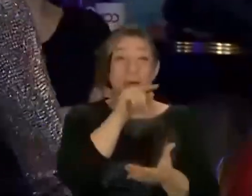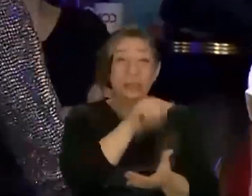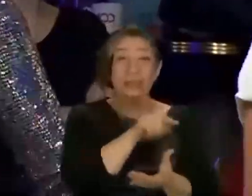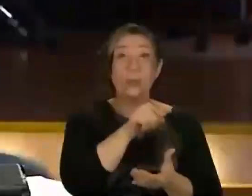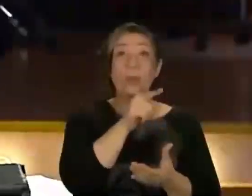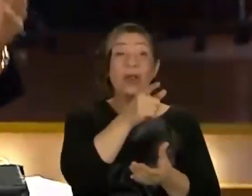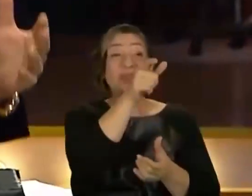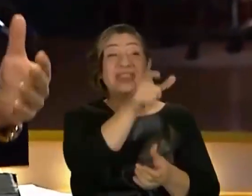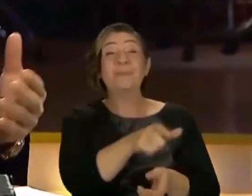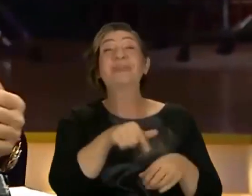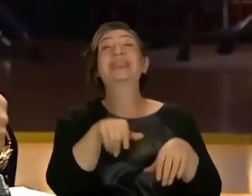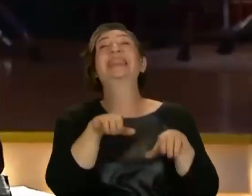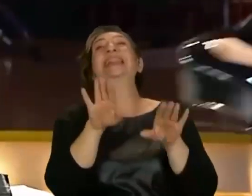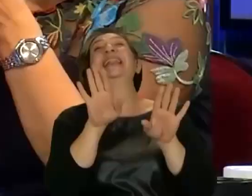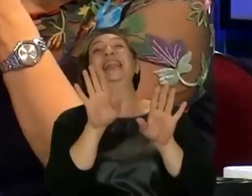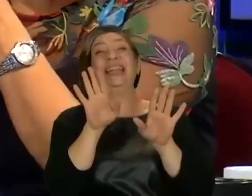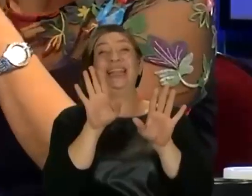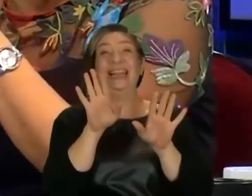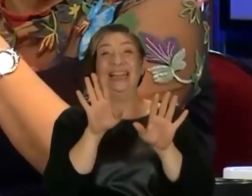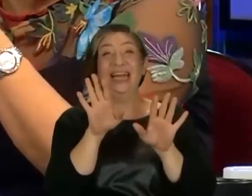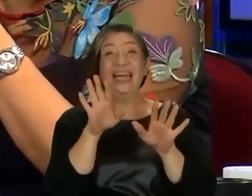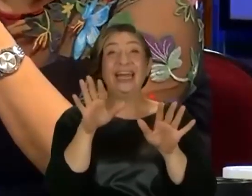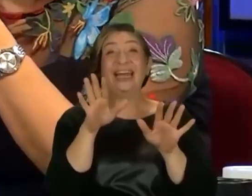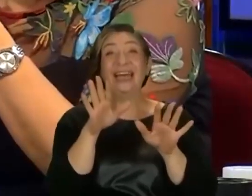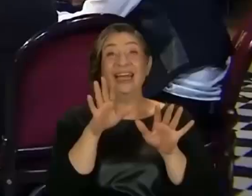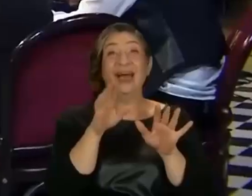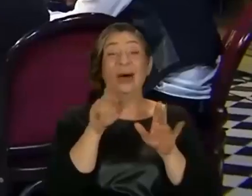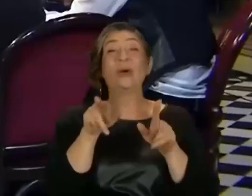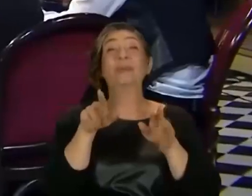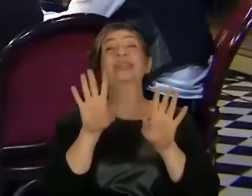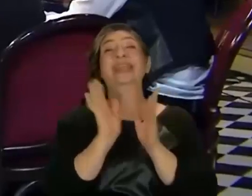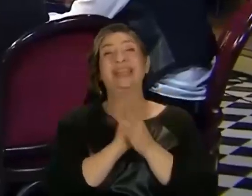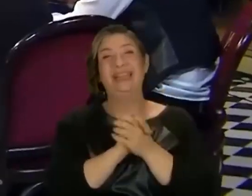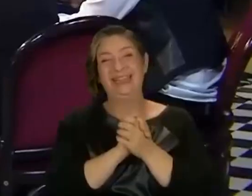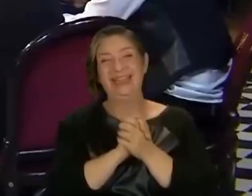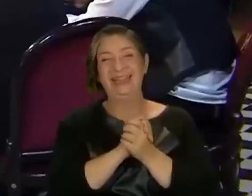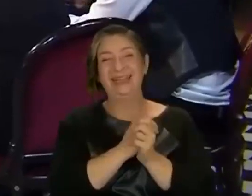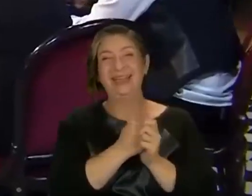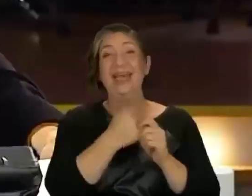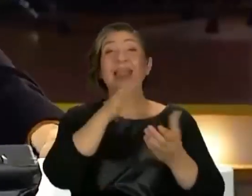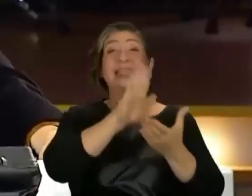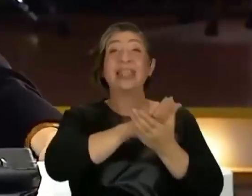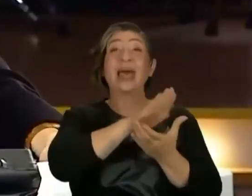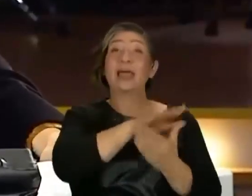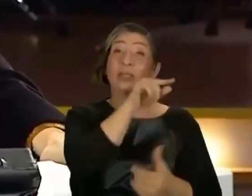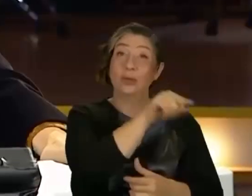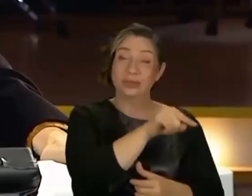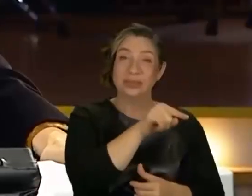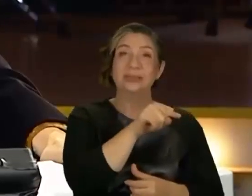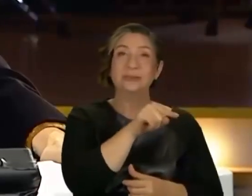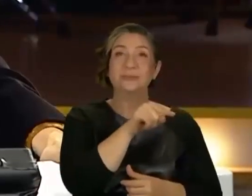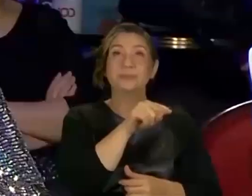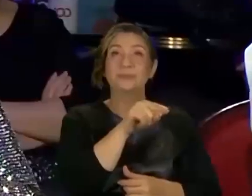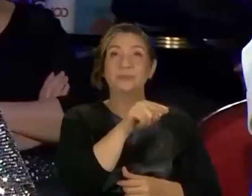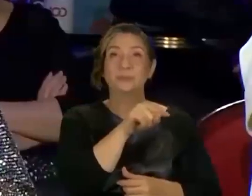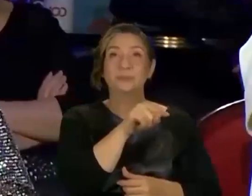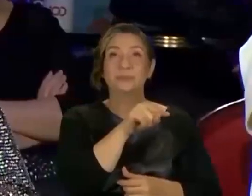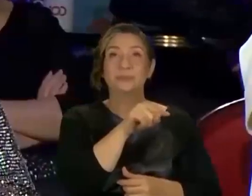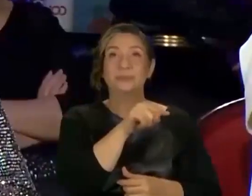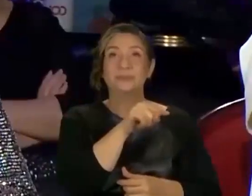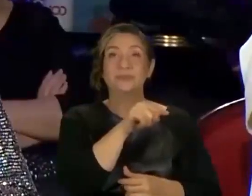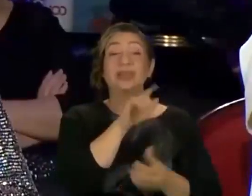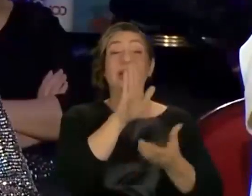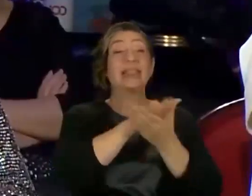bir tipiyiz zaten. Böyle de değil bende. Evet öyle de değil. Eğer takatukacı söyle tatlım. Eğer